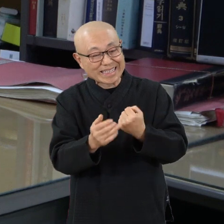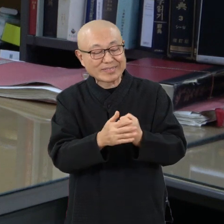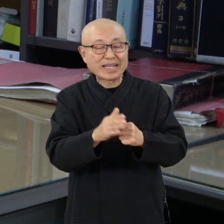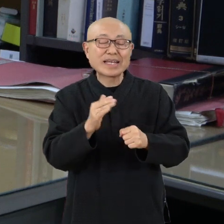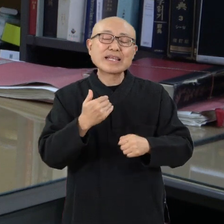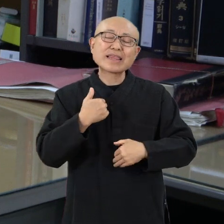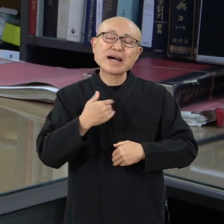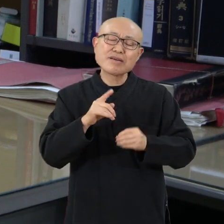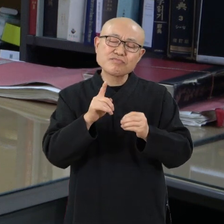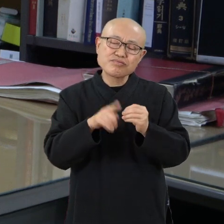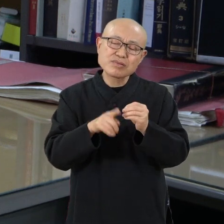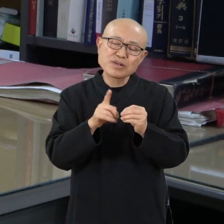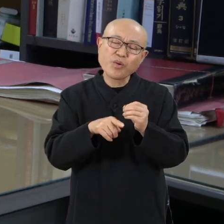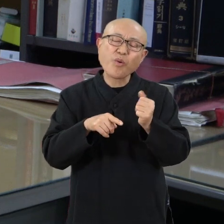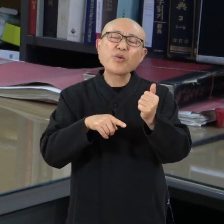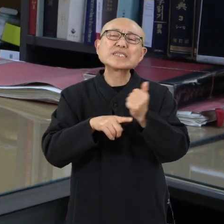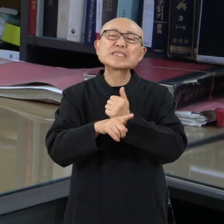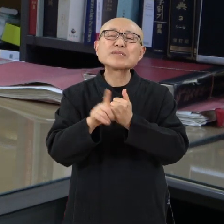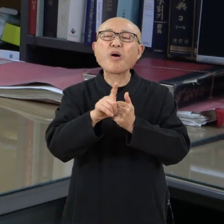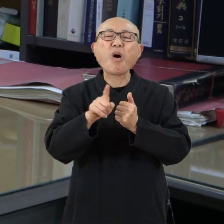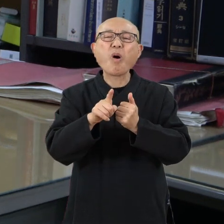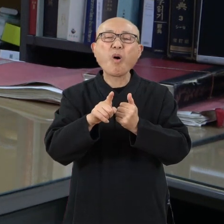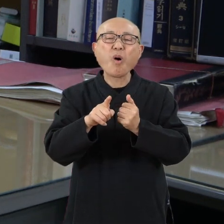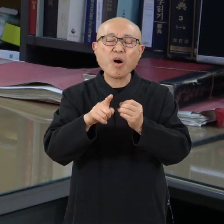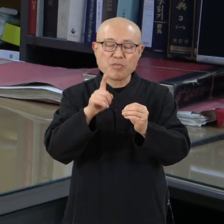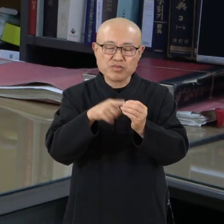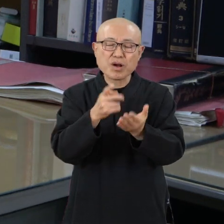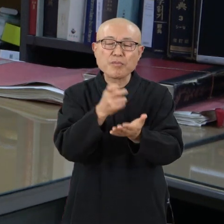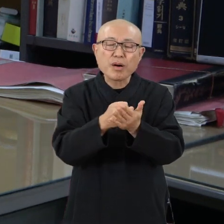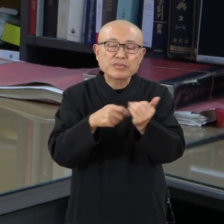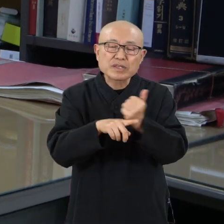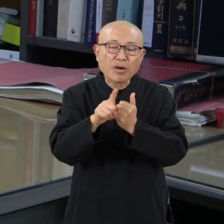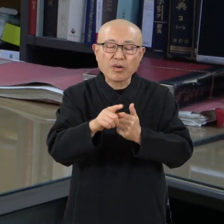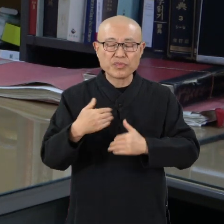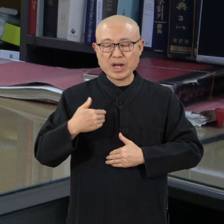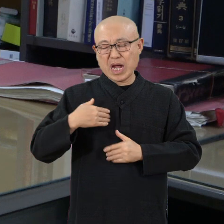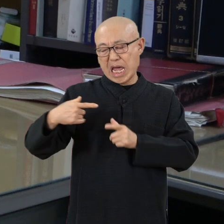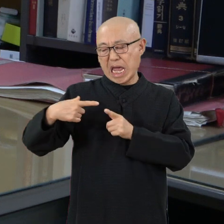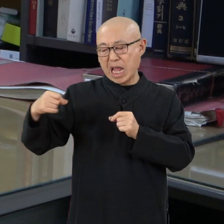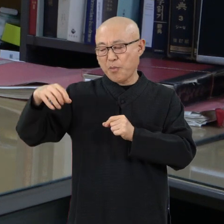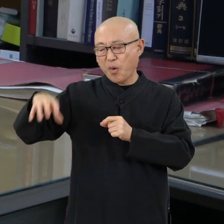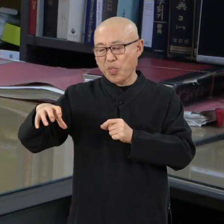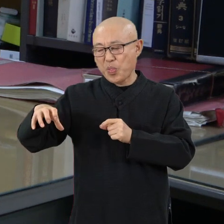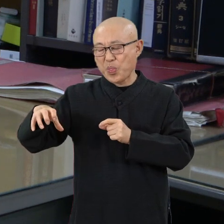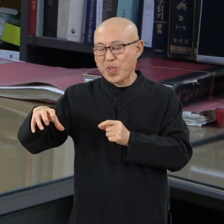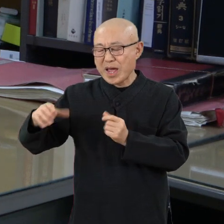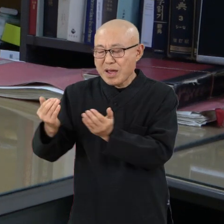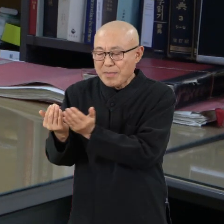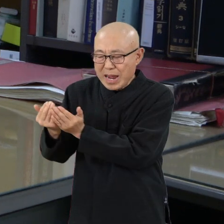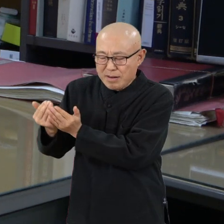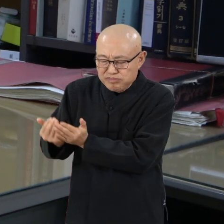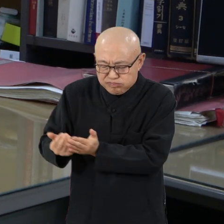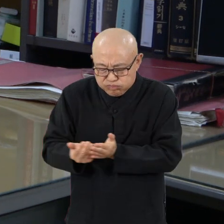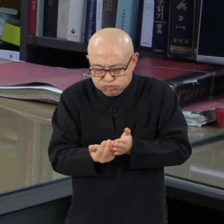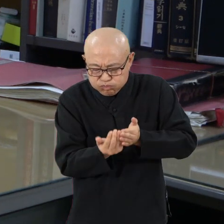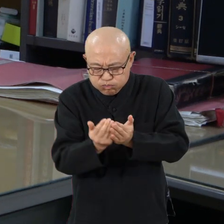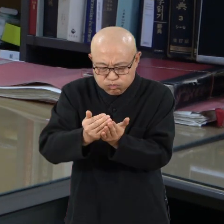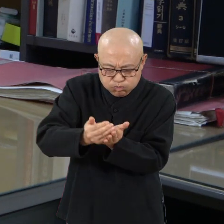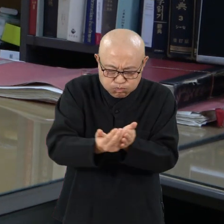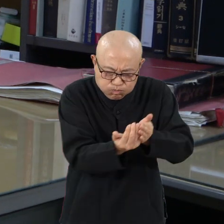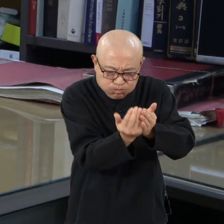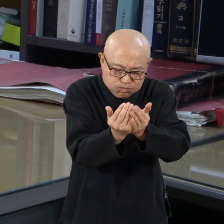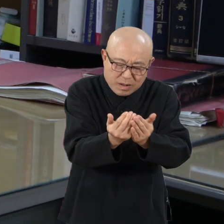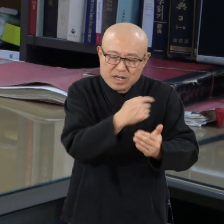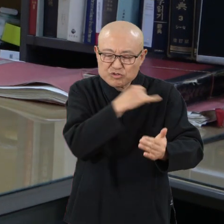묻습니다. 불교의 대의, 지금 제가 저 일본에서 배를 타고 몇 달을 거쳐서 여기까지 온